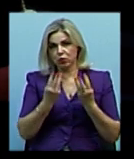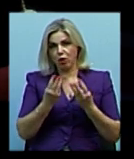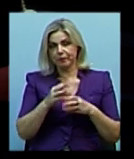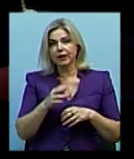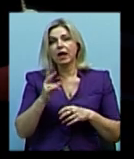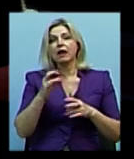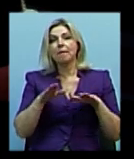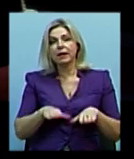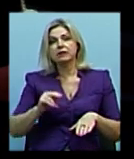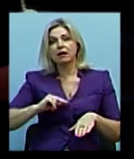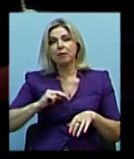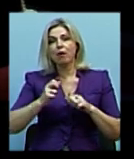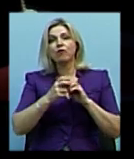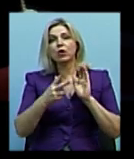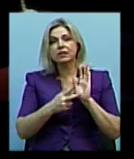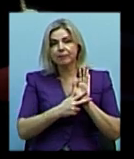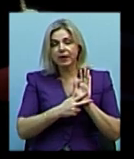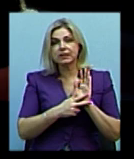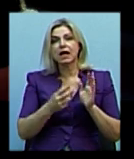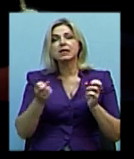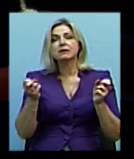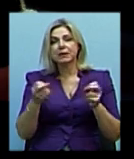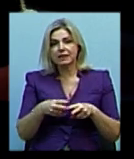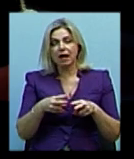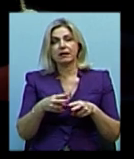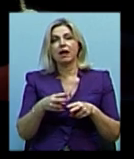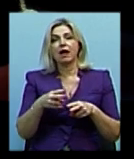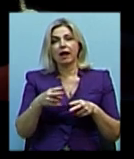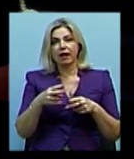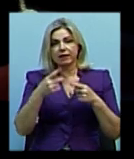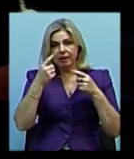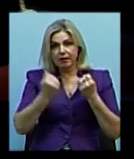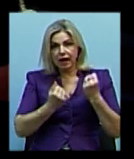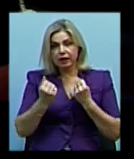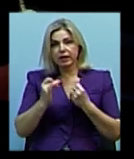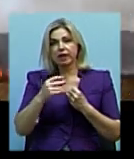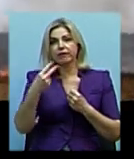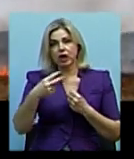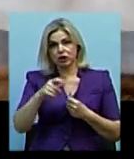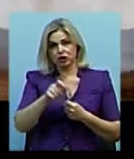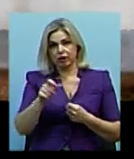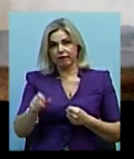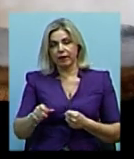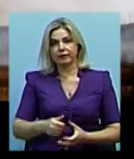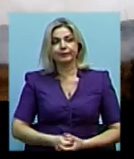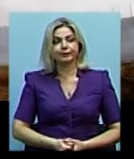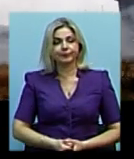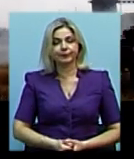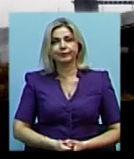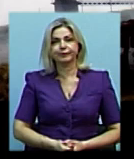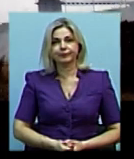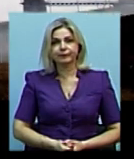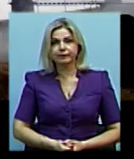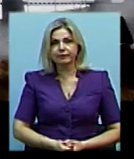на місці працювало 8 одиниць основної та спеціальної аварійно-рятувальної техніки та 20 чоловік особового складу. Світлана Кльосова, телевізійні